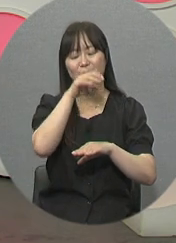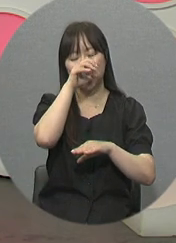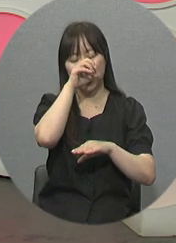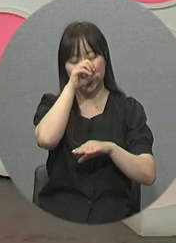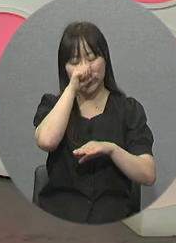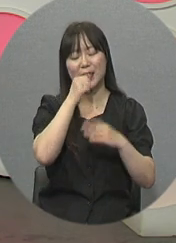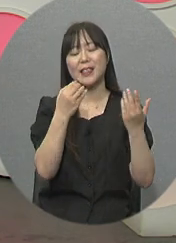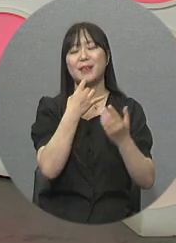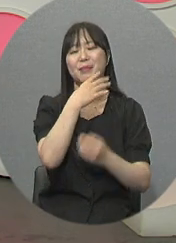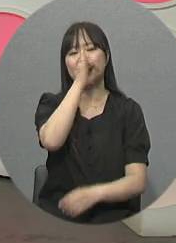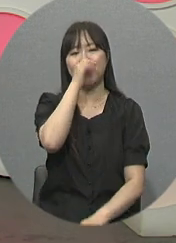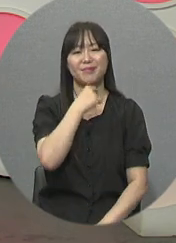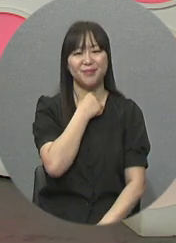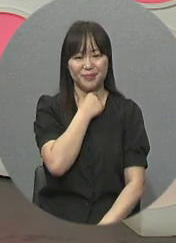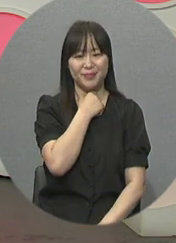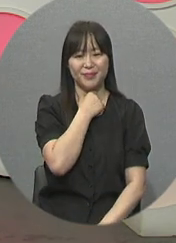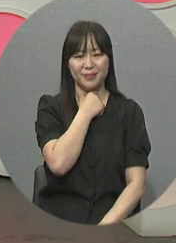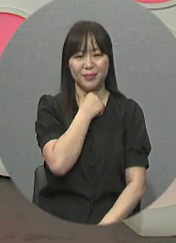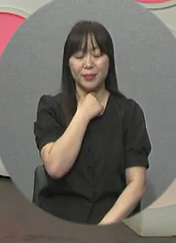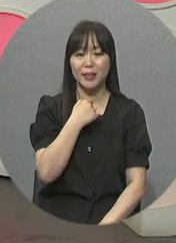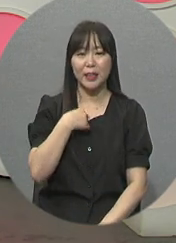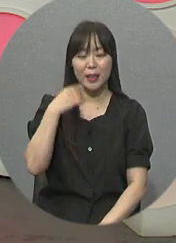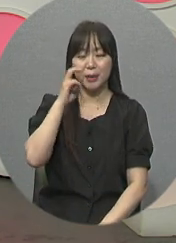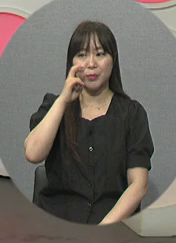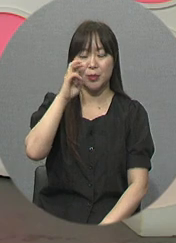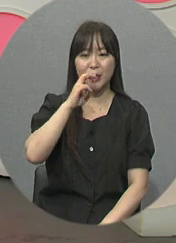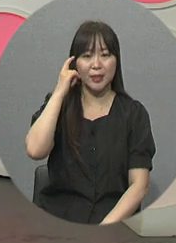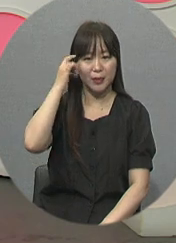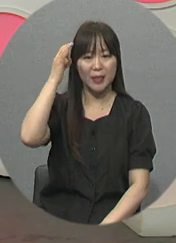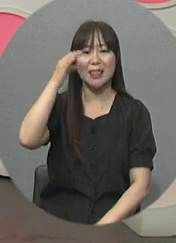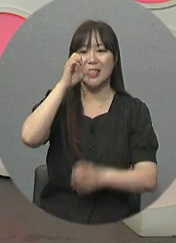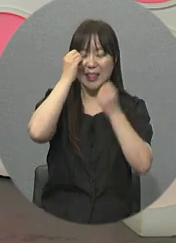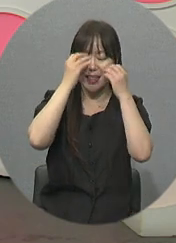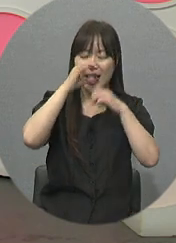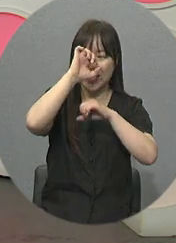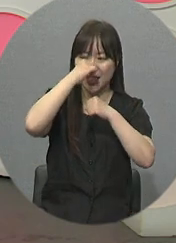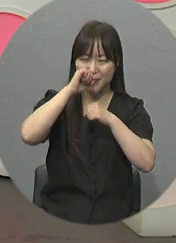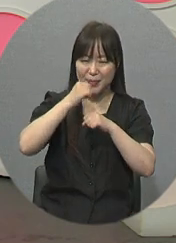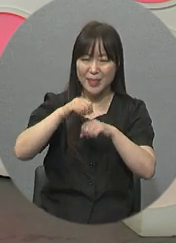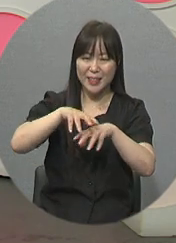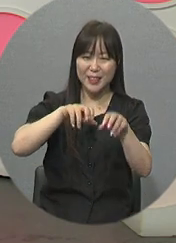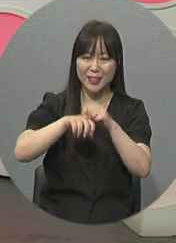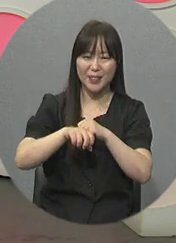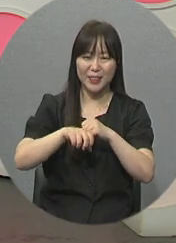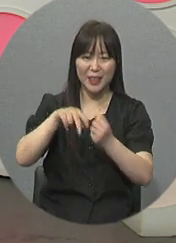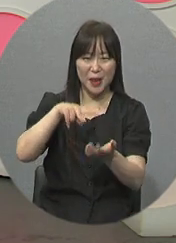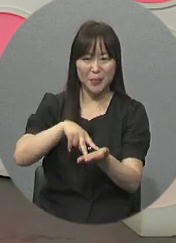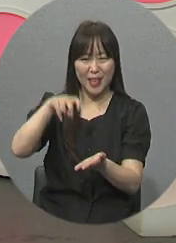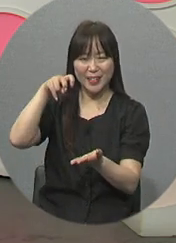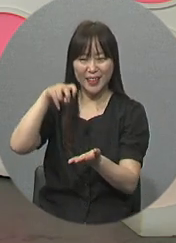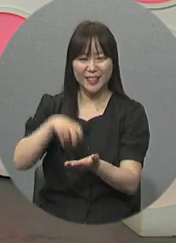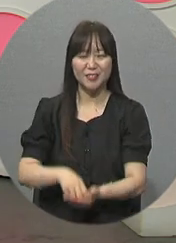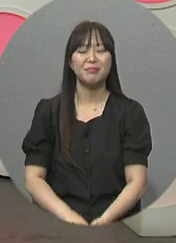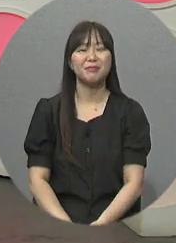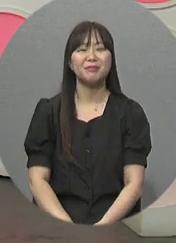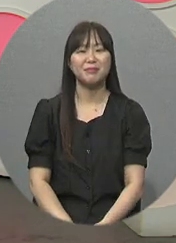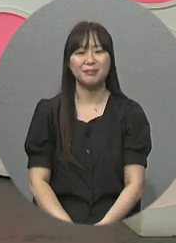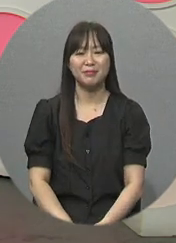많이 생기셨으면 좋겠습니다. 그래요, 그래요. 네. 이 노래가 생각이 나요. 어떤 갑자기. 노래? 새 신을 신고 뛰어보자 폴짝.